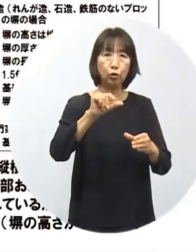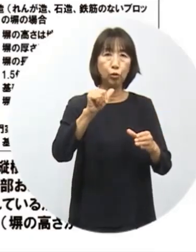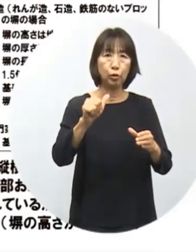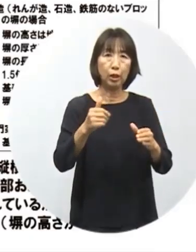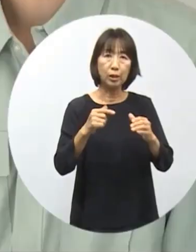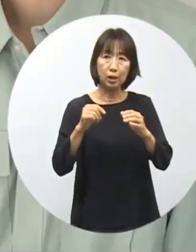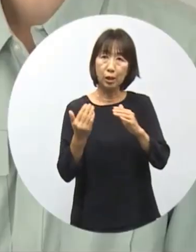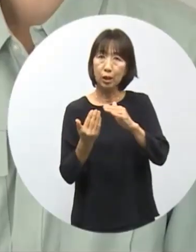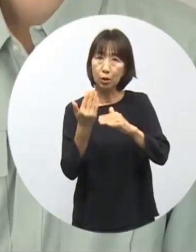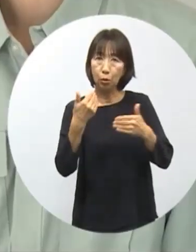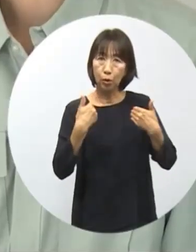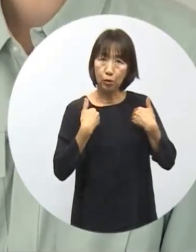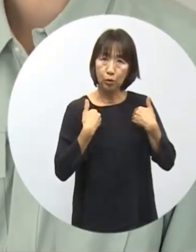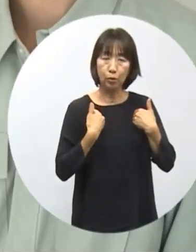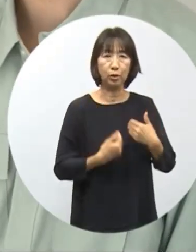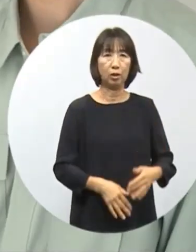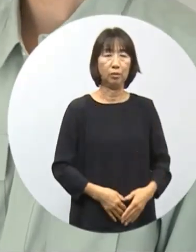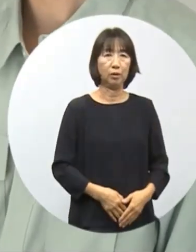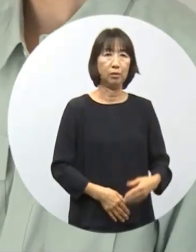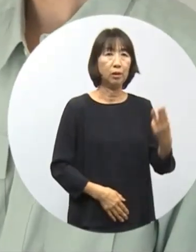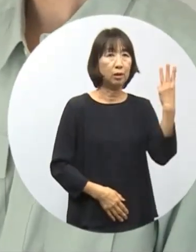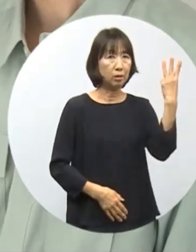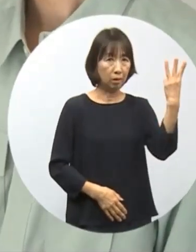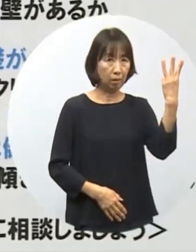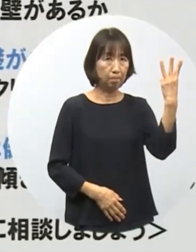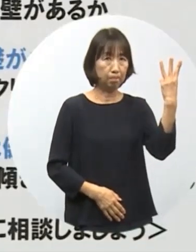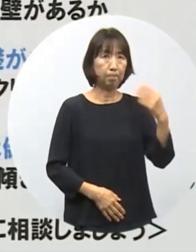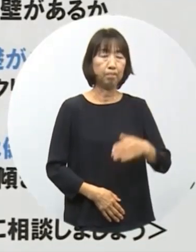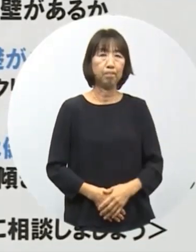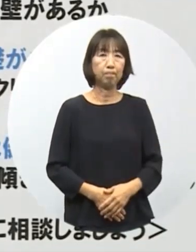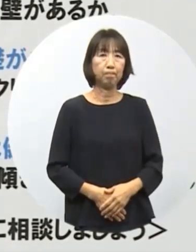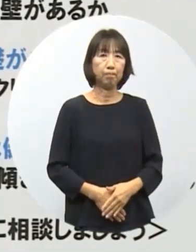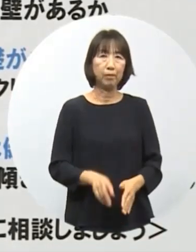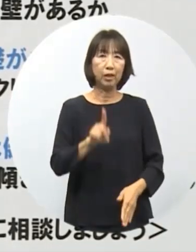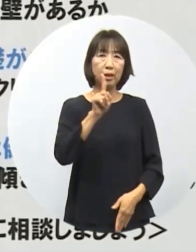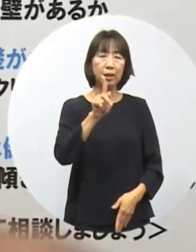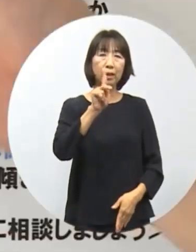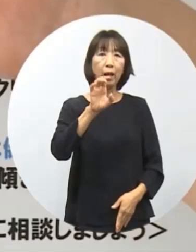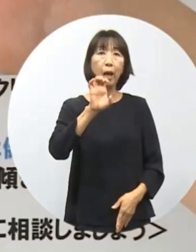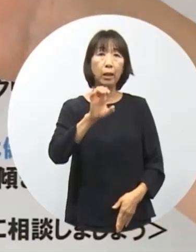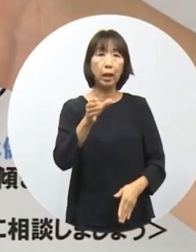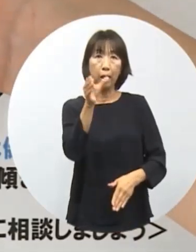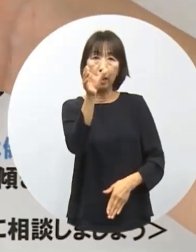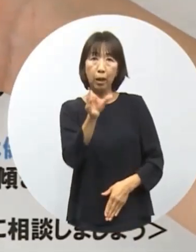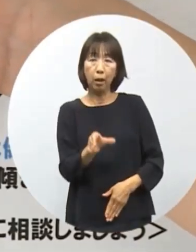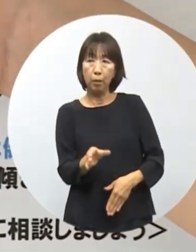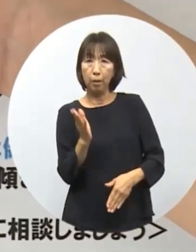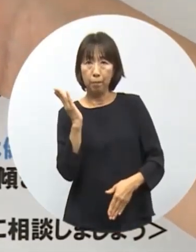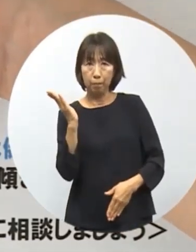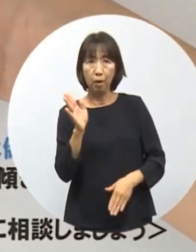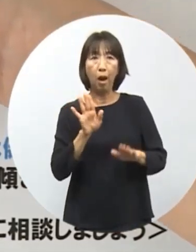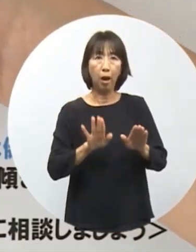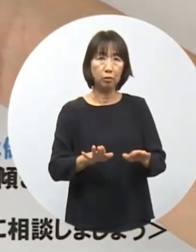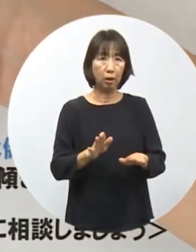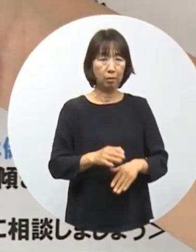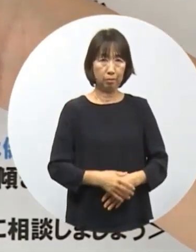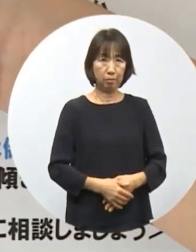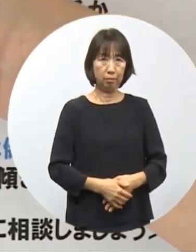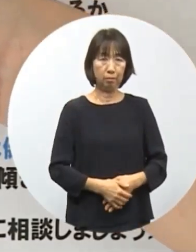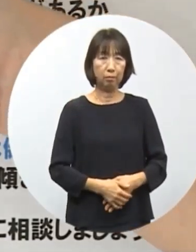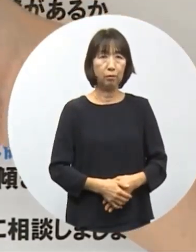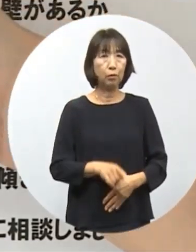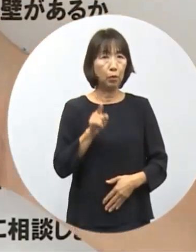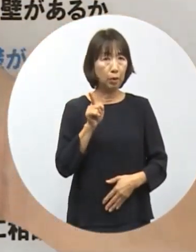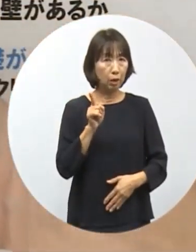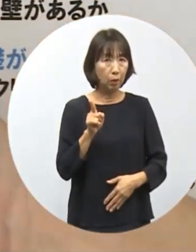。チェック項目3、控え壁はあるか、こちらが控え壁になります。控え壁